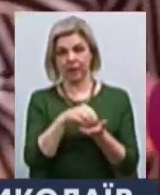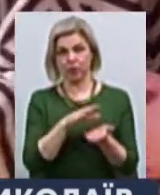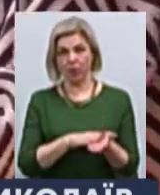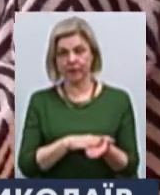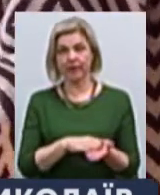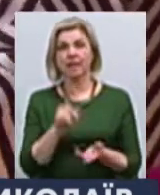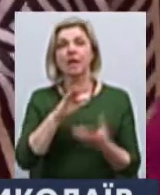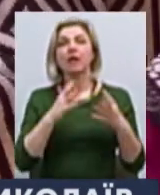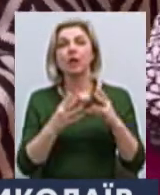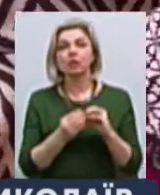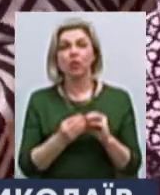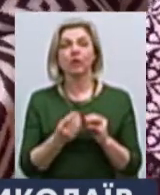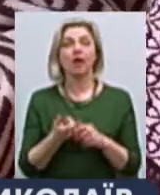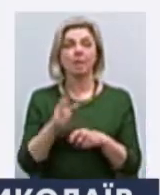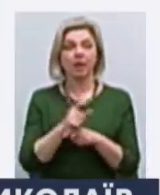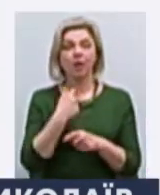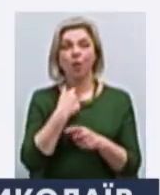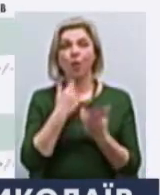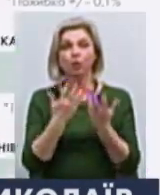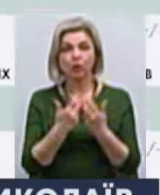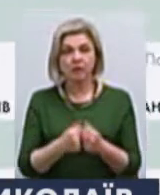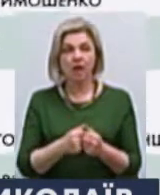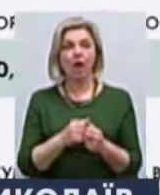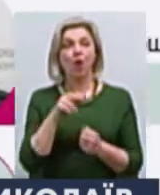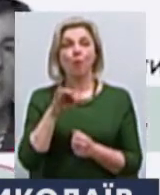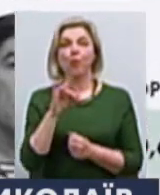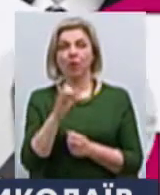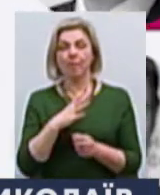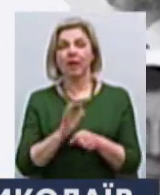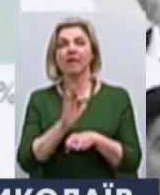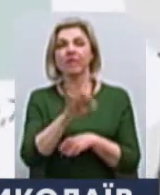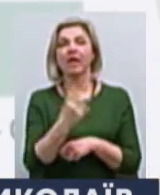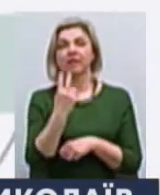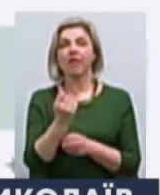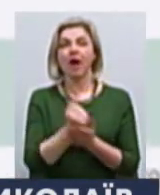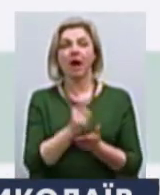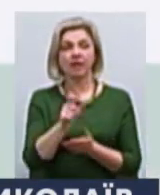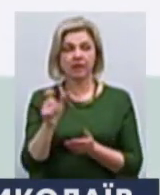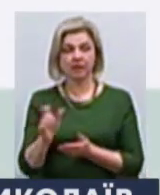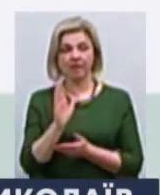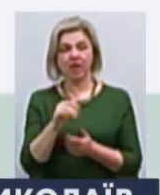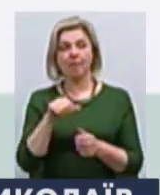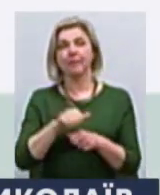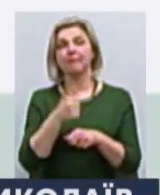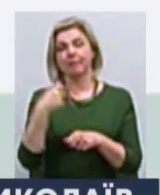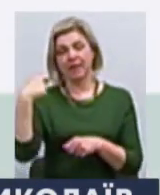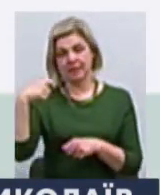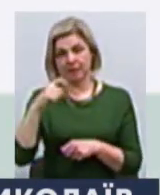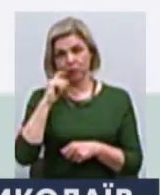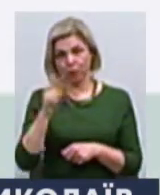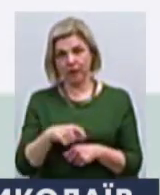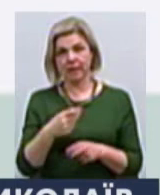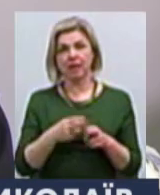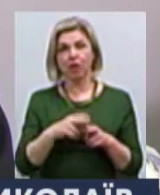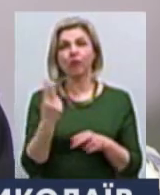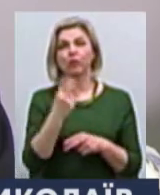За результатами паралельного підрахунку голосів представників «Опори» виділили двох потенційних кандидатів у президенти України, які проходять до другого туру. Це